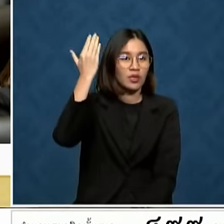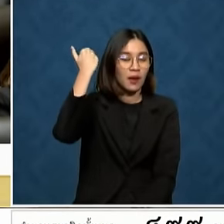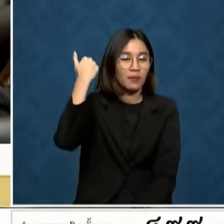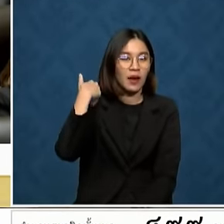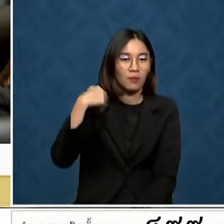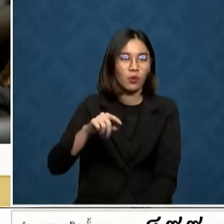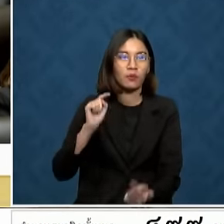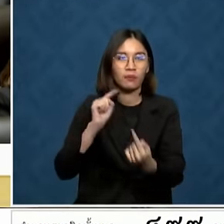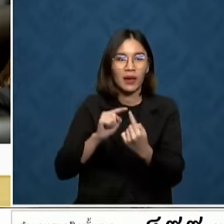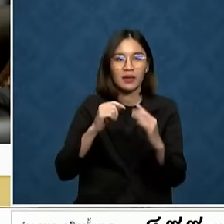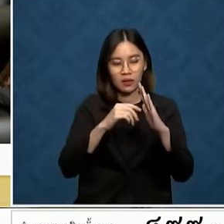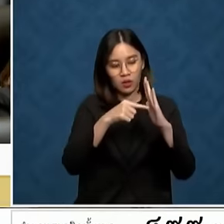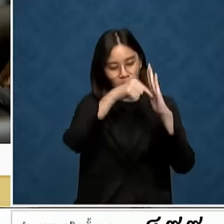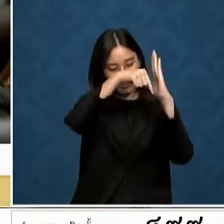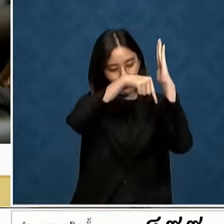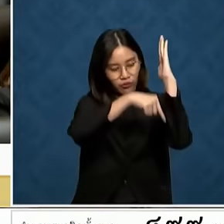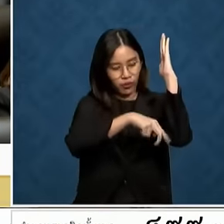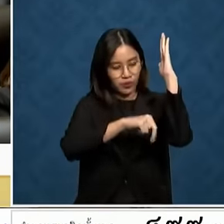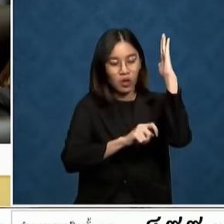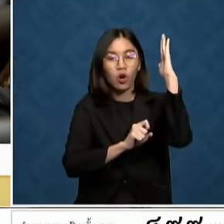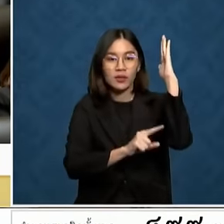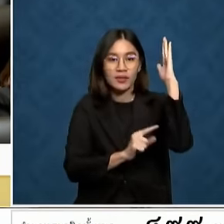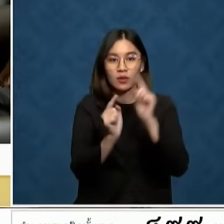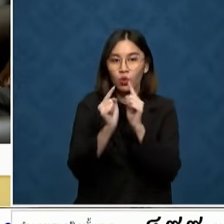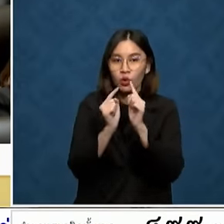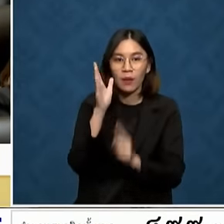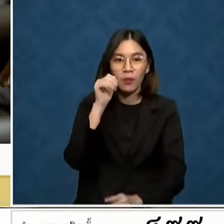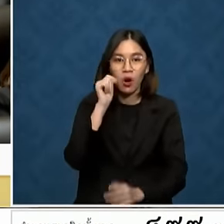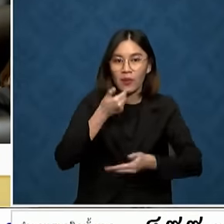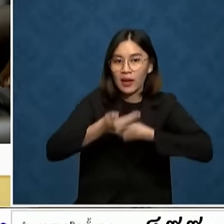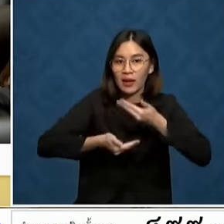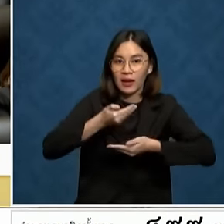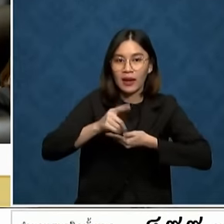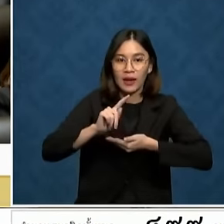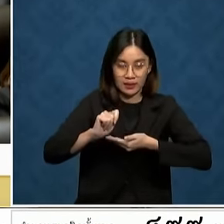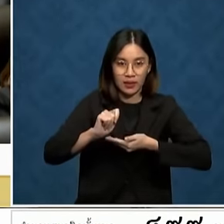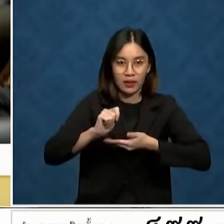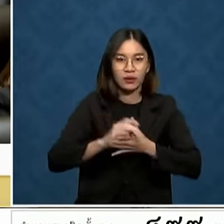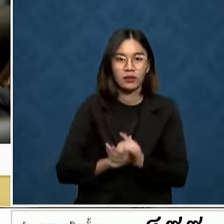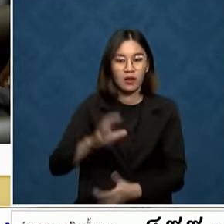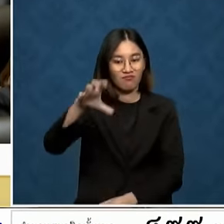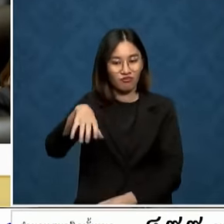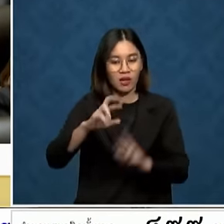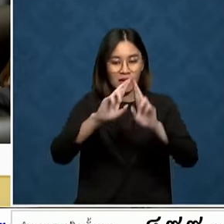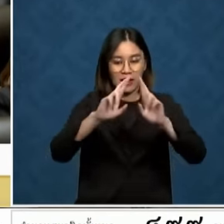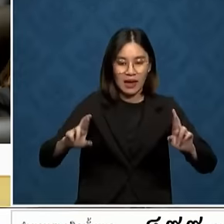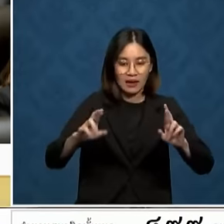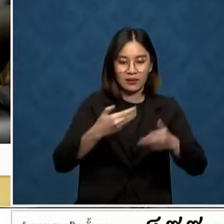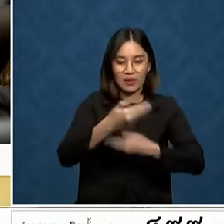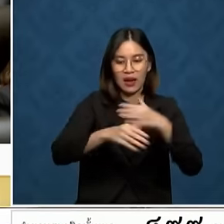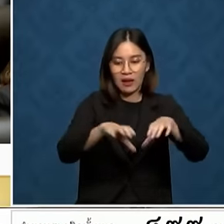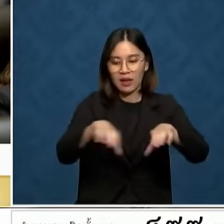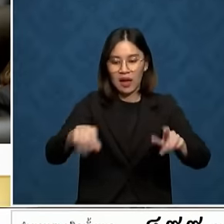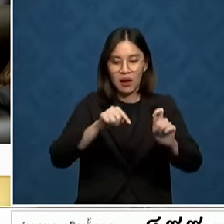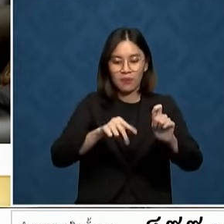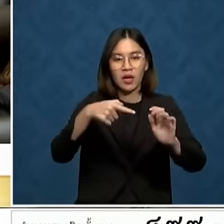ไปที่จหวดนคอนสธรรราษเพื่ไปพูดคุยกับเพราค้าแ่ขายในตลาดแล้วก็ร้ข้าที่อำเภอปากพนัง